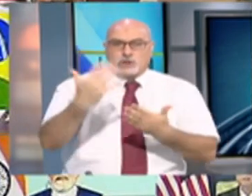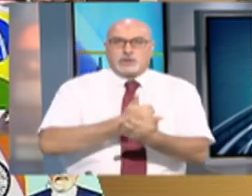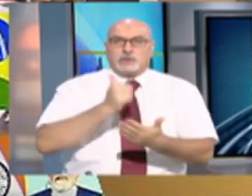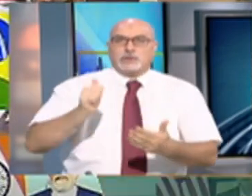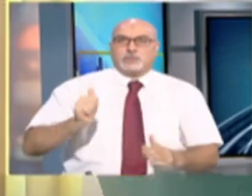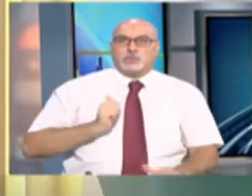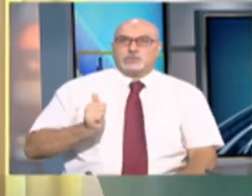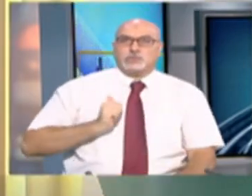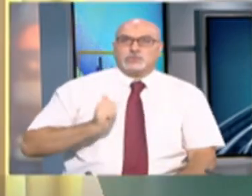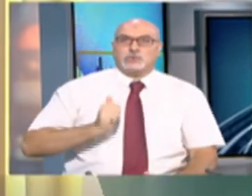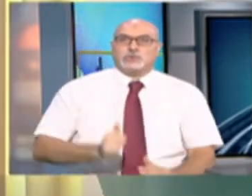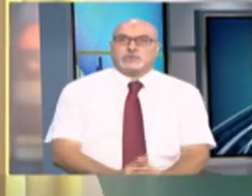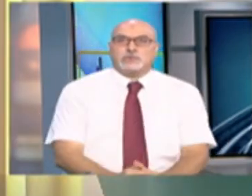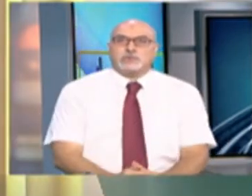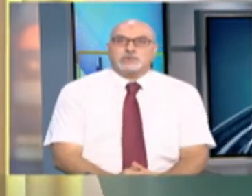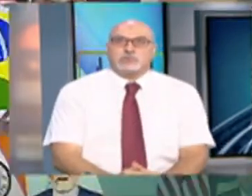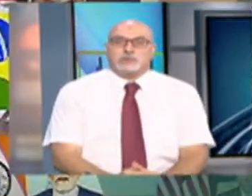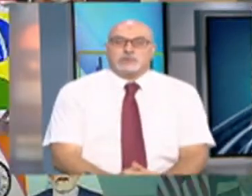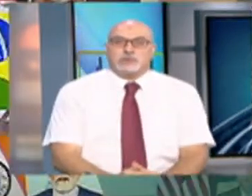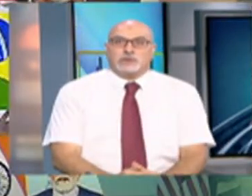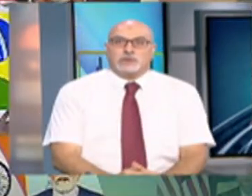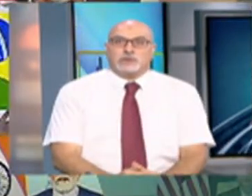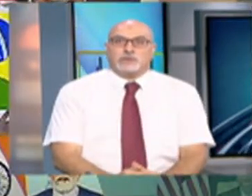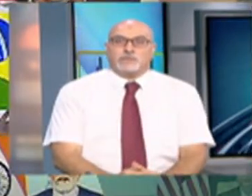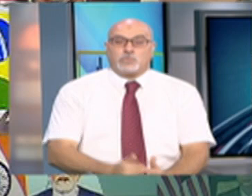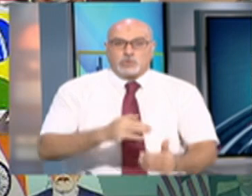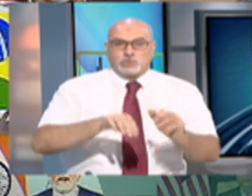لبدايتكم مواقرة مزيدا من الإنجازات في طريق التنمية والنهضة،